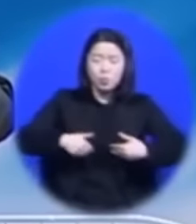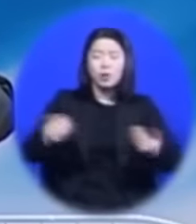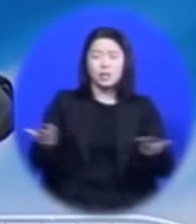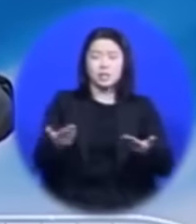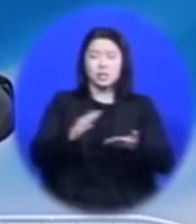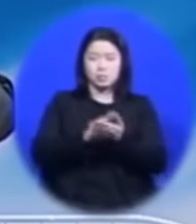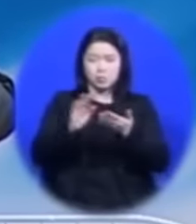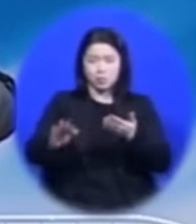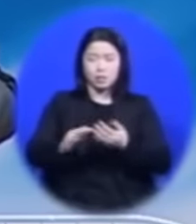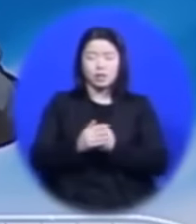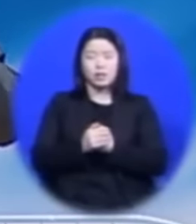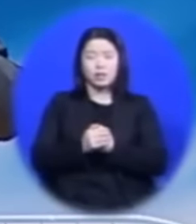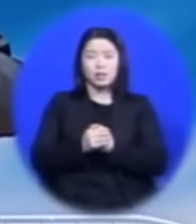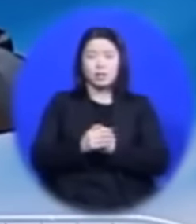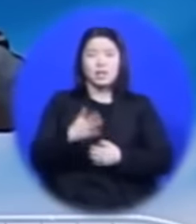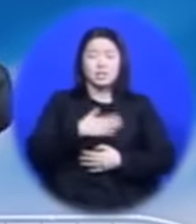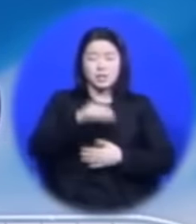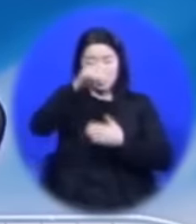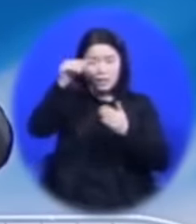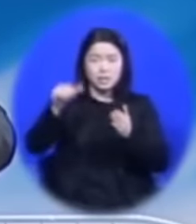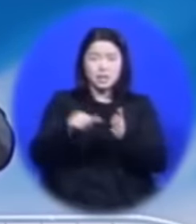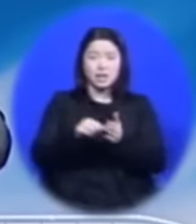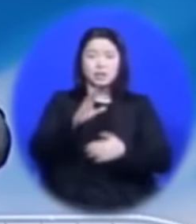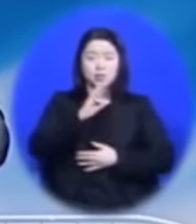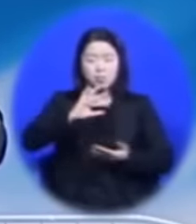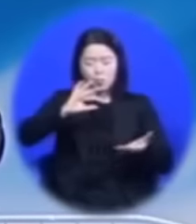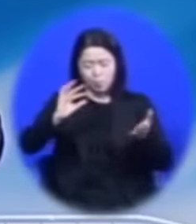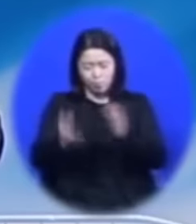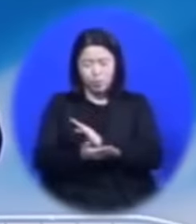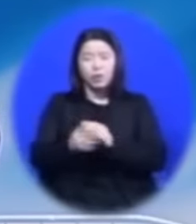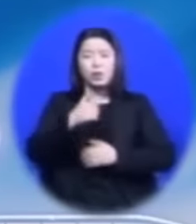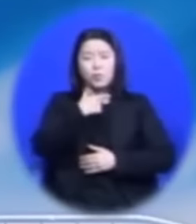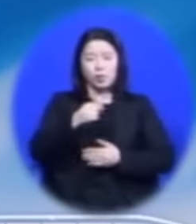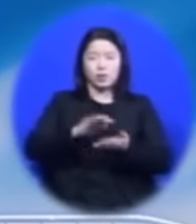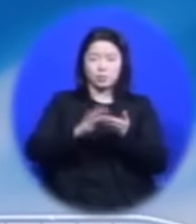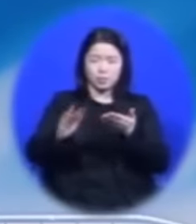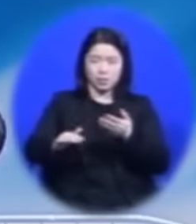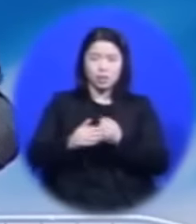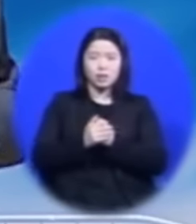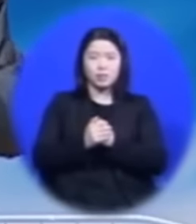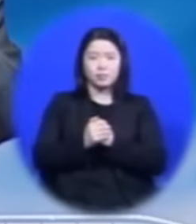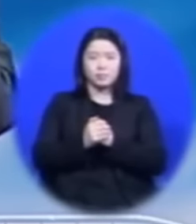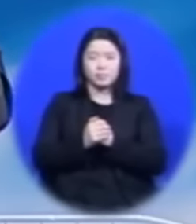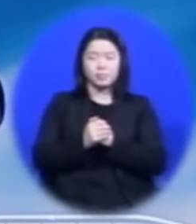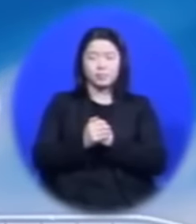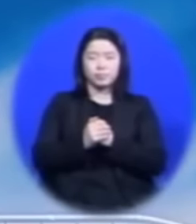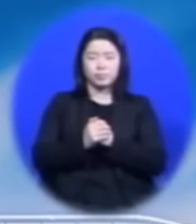일입니다. 제 인생이 정말 뒤집어지기 원합니다.